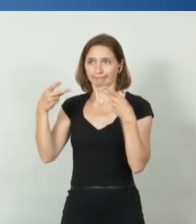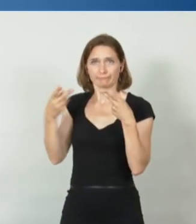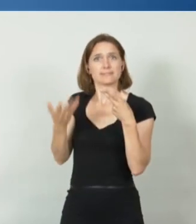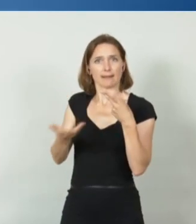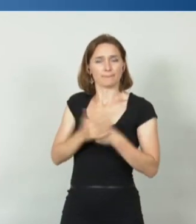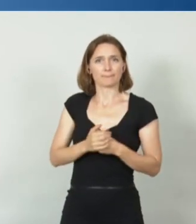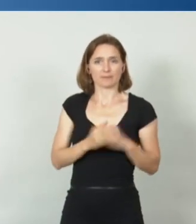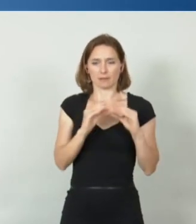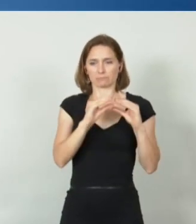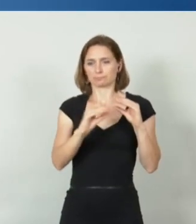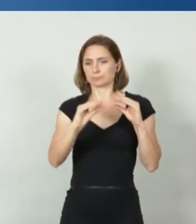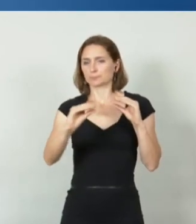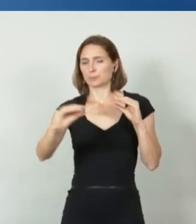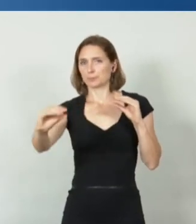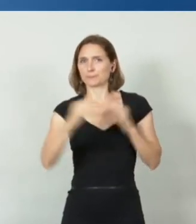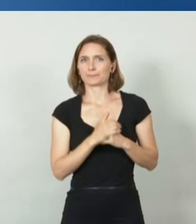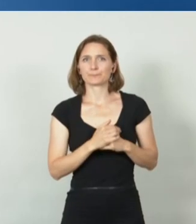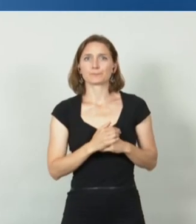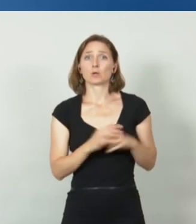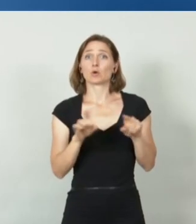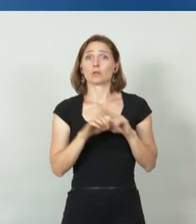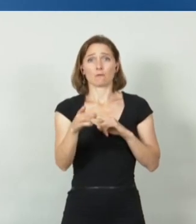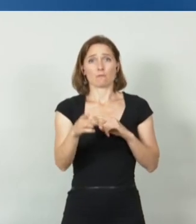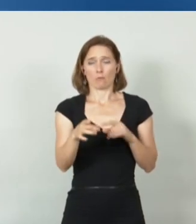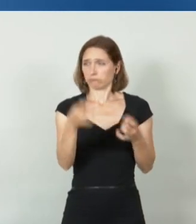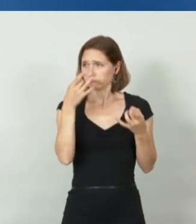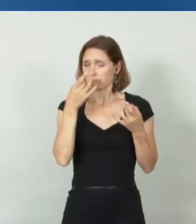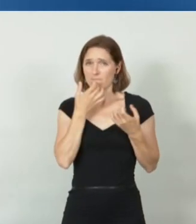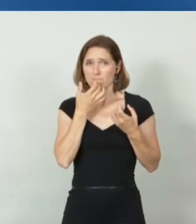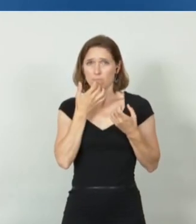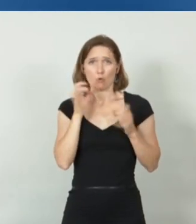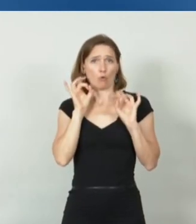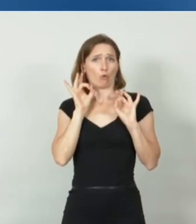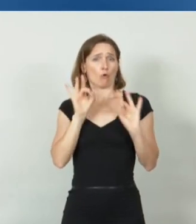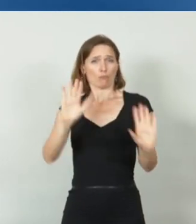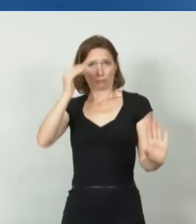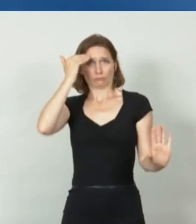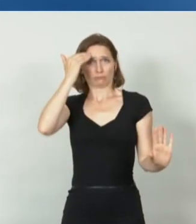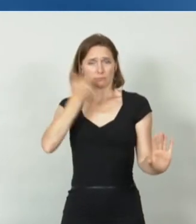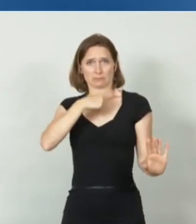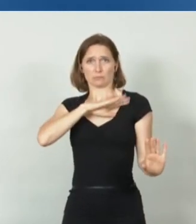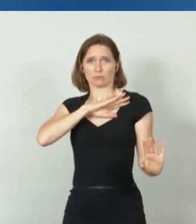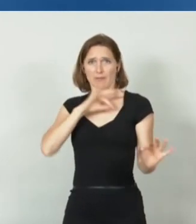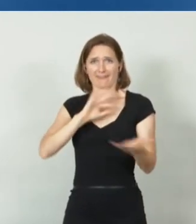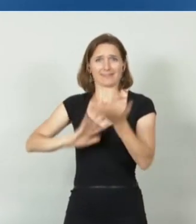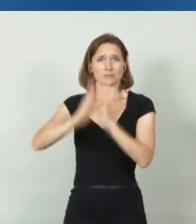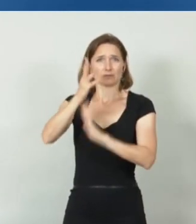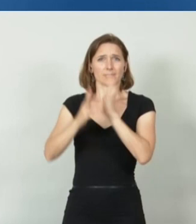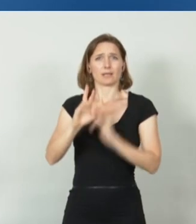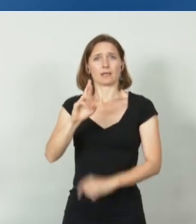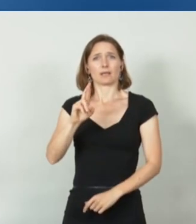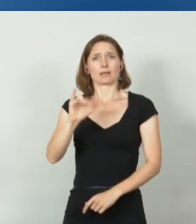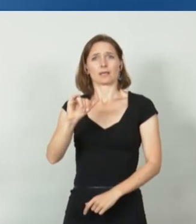vous n'aviez par ailleurs pas voulu reconnaître votre responsabilité dans l'incendie de Richardson en novembre 2021